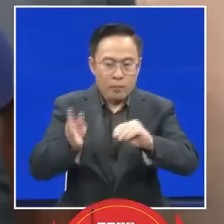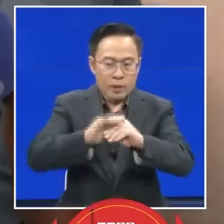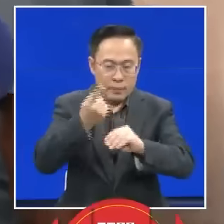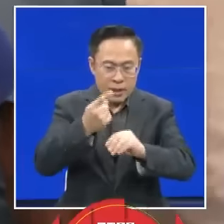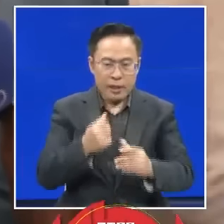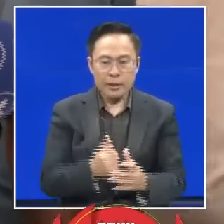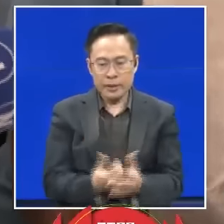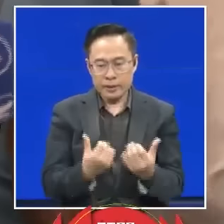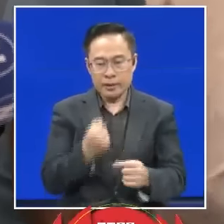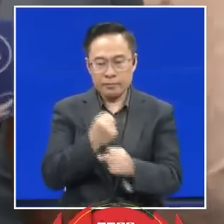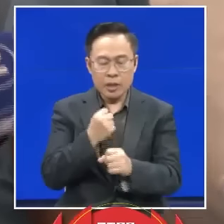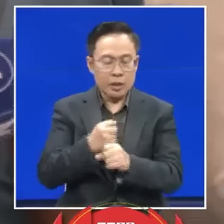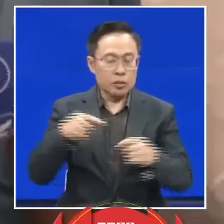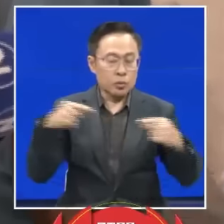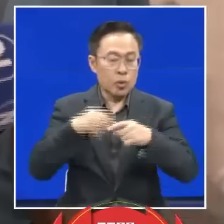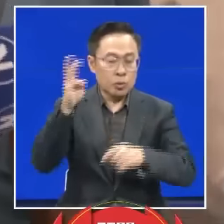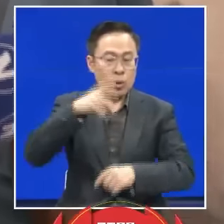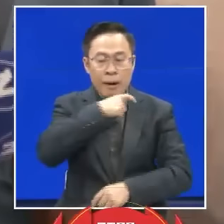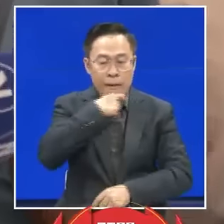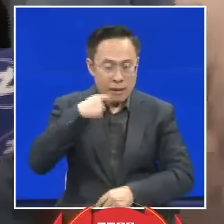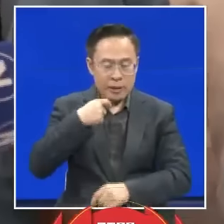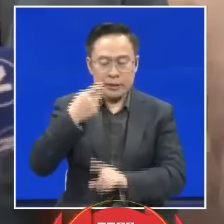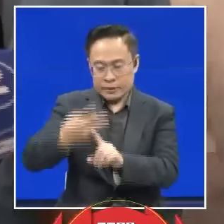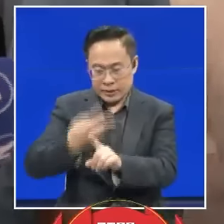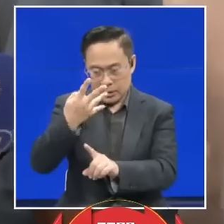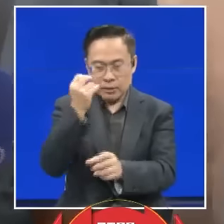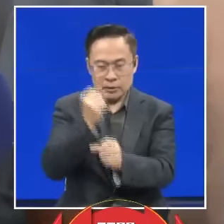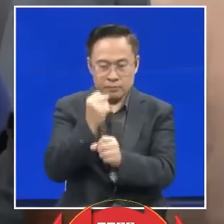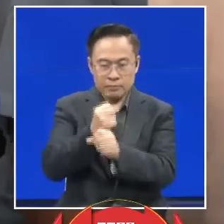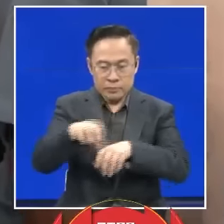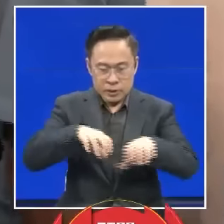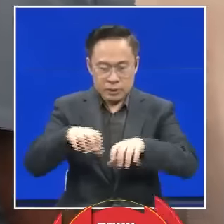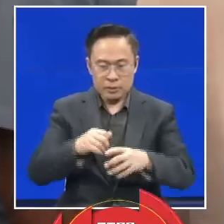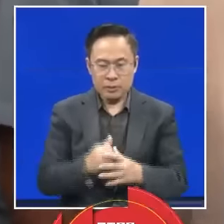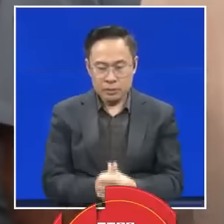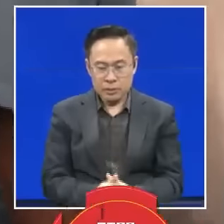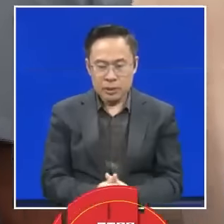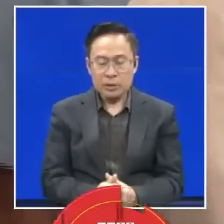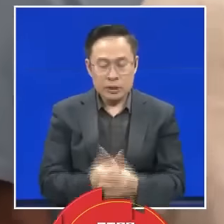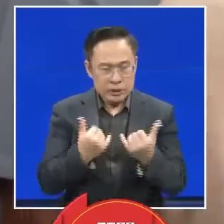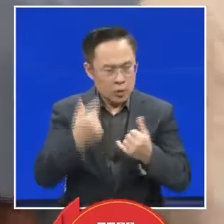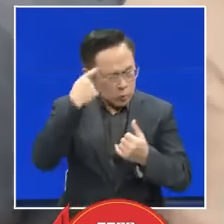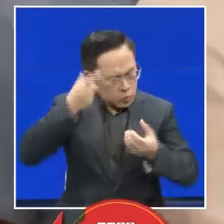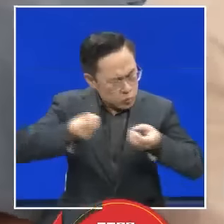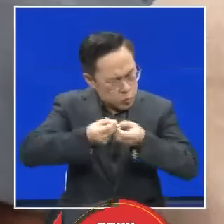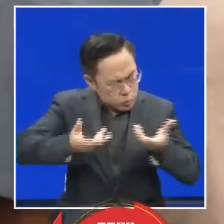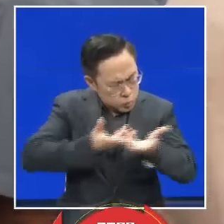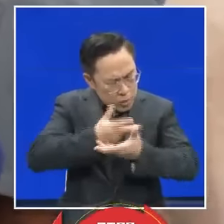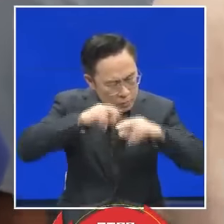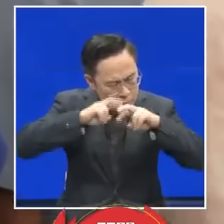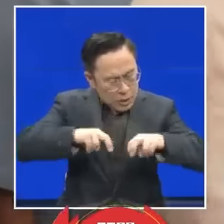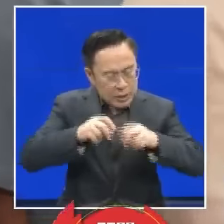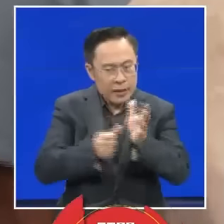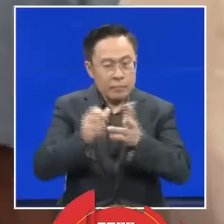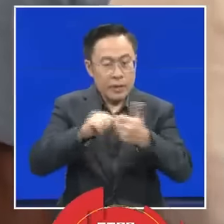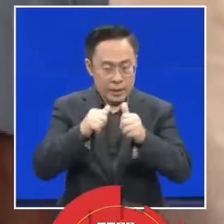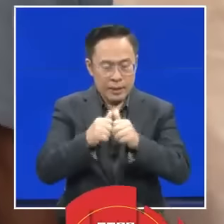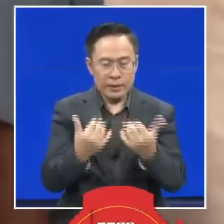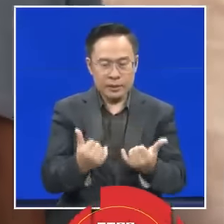4เดือนตอนที่แรงในช่วงนี้ครับ4เดือนเนี่ยสำคัญคือทางจังหวัดก็กับทางก็ร่วมกันในการบริหารจัดการน้ำโดยตอนนี้ความสมบู